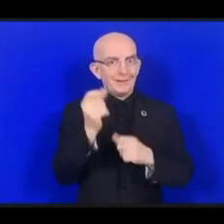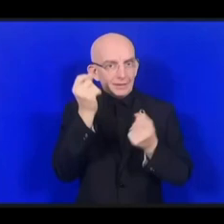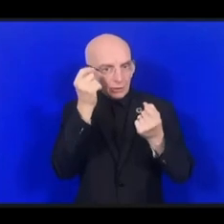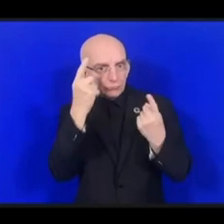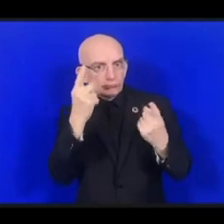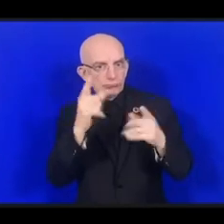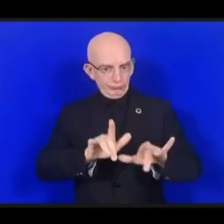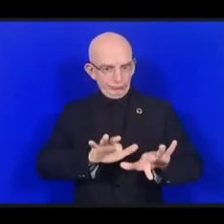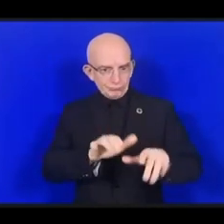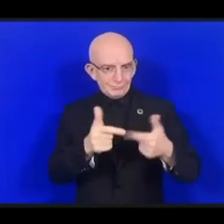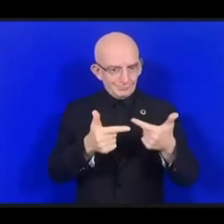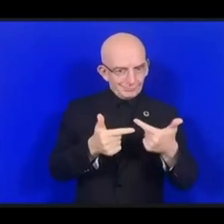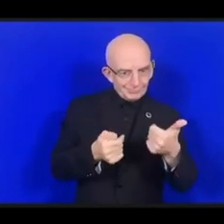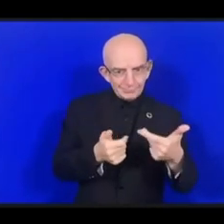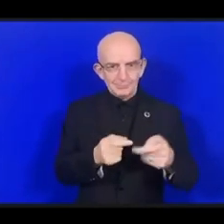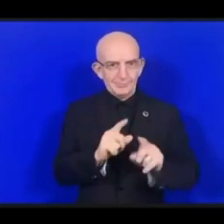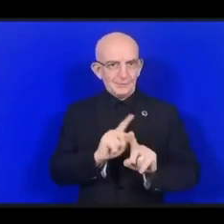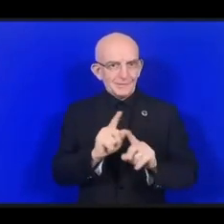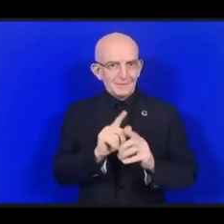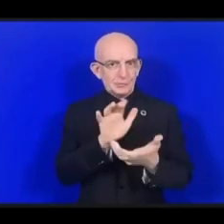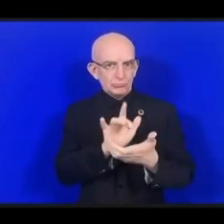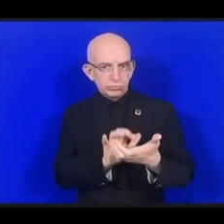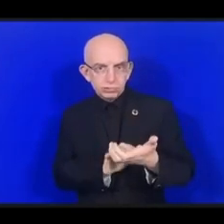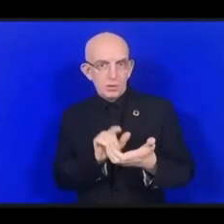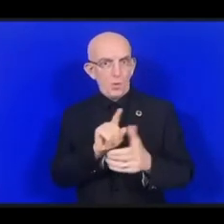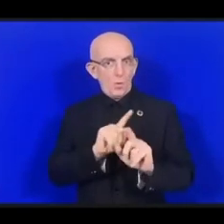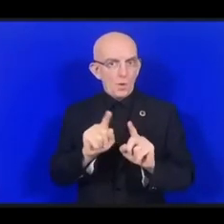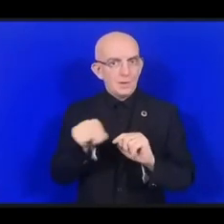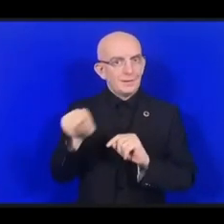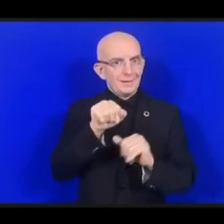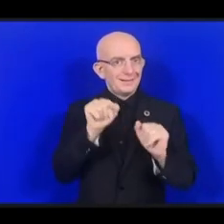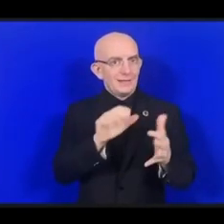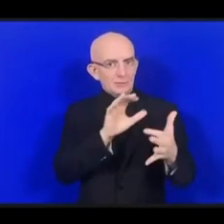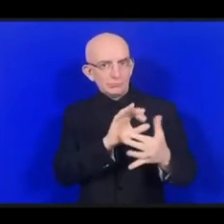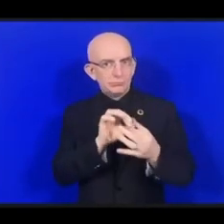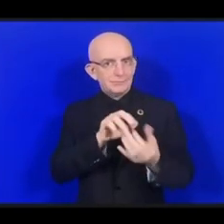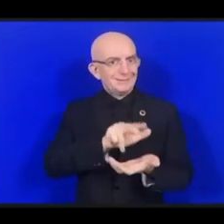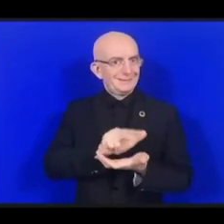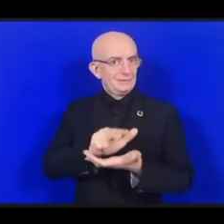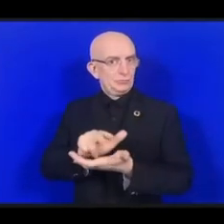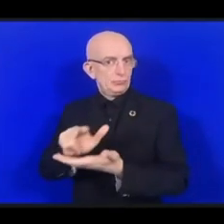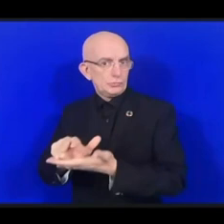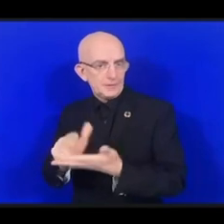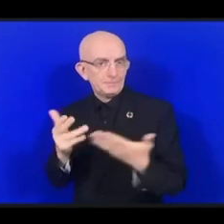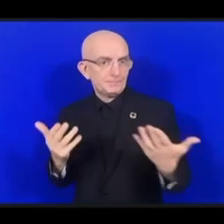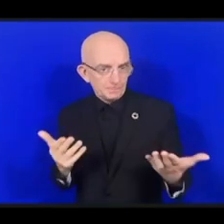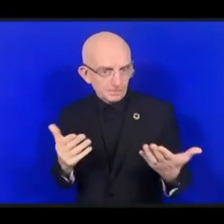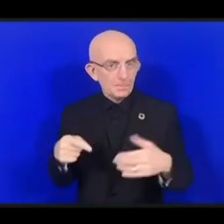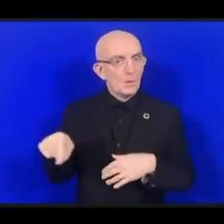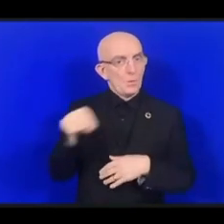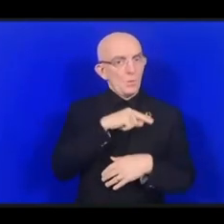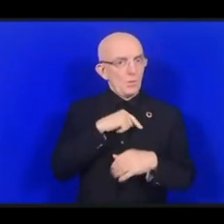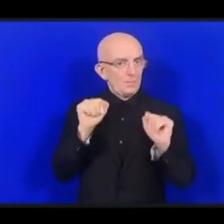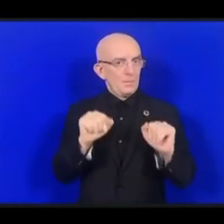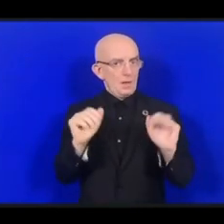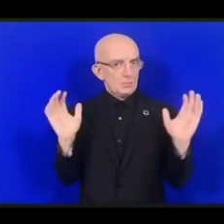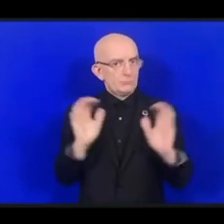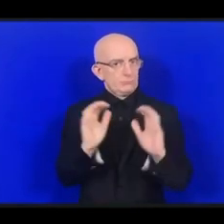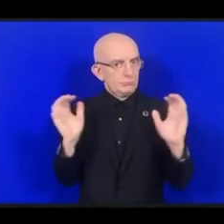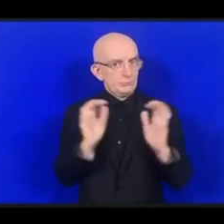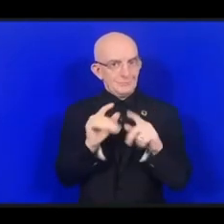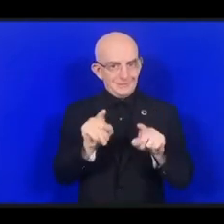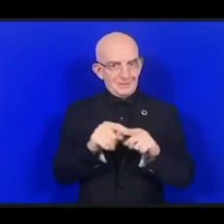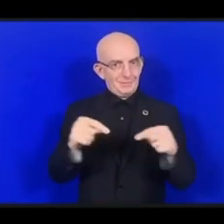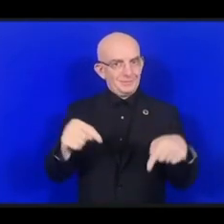المزيد من مثل هذه فعاليات التي تجمع ما بين اصحاب المصلحه من مختلف المجالات لذلك